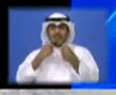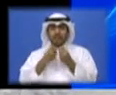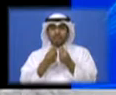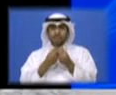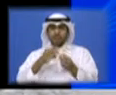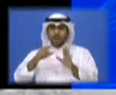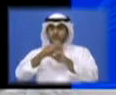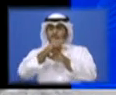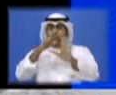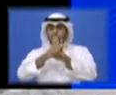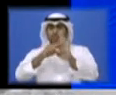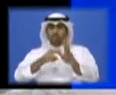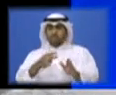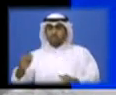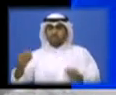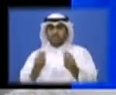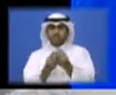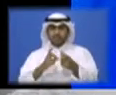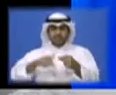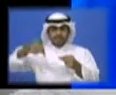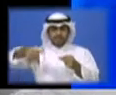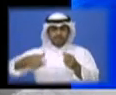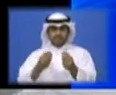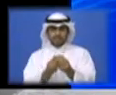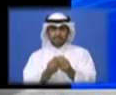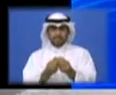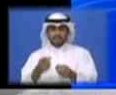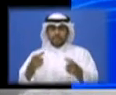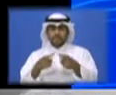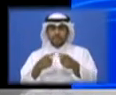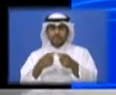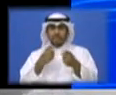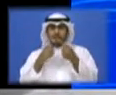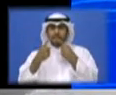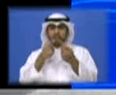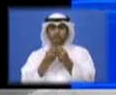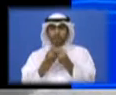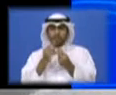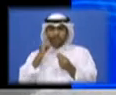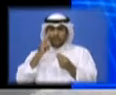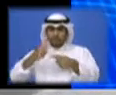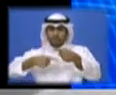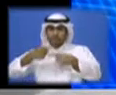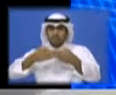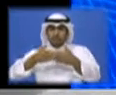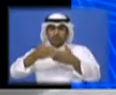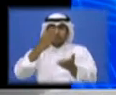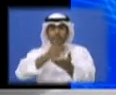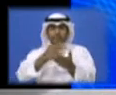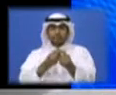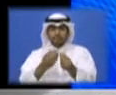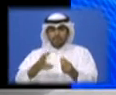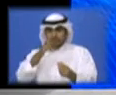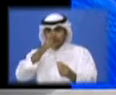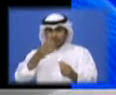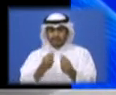الاهتمام المشترك. ويأتي الاجتماع التشاوري لرؤساء الأركان بدول مجلس التعاون استكمال لسلسلة اللقاءات السابقة